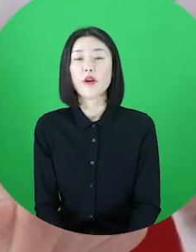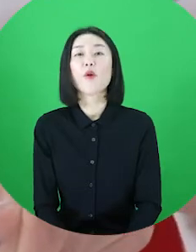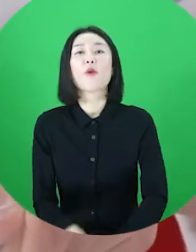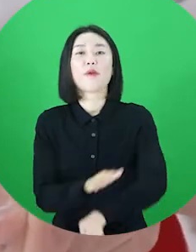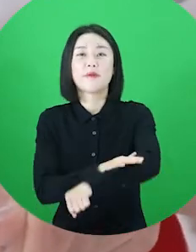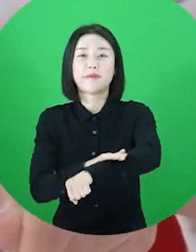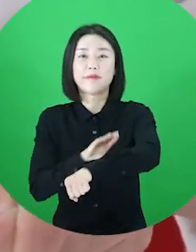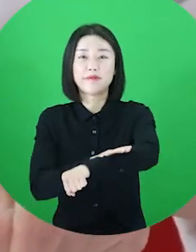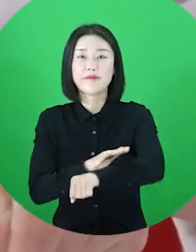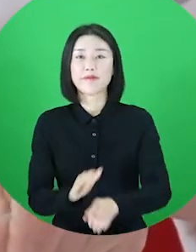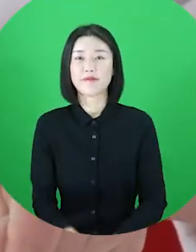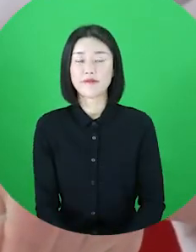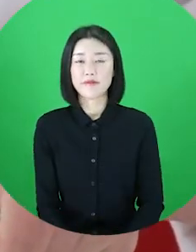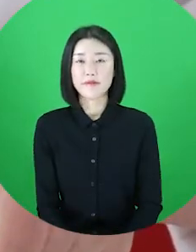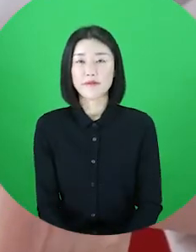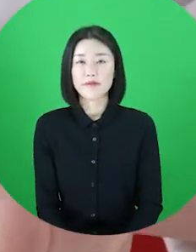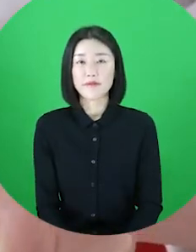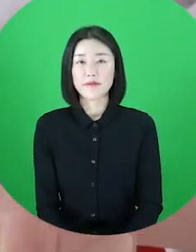네, 잘했어요.